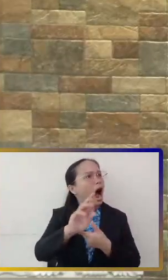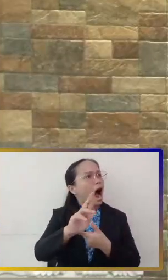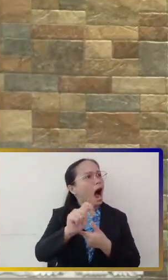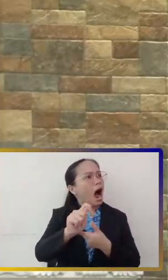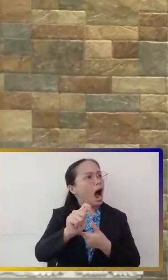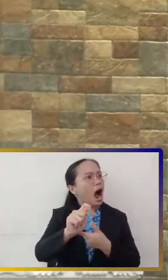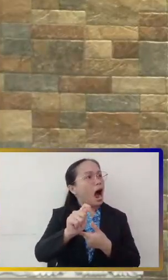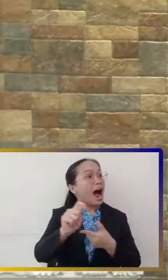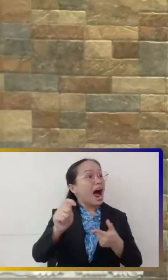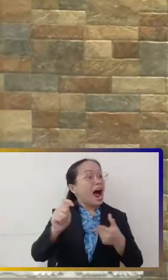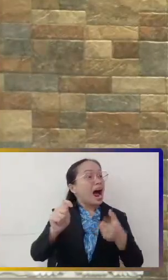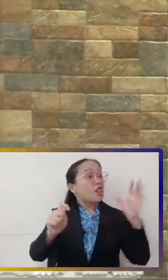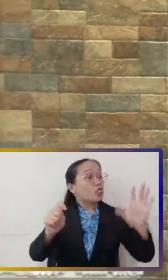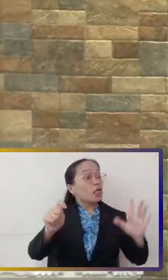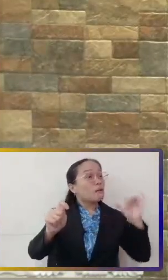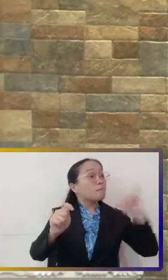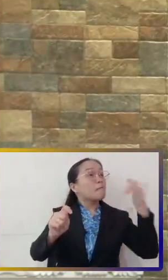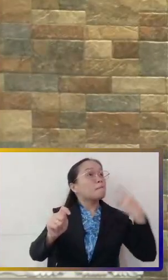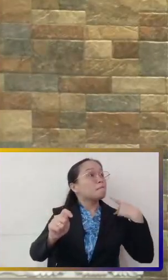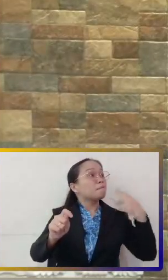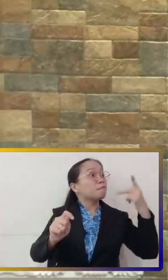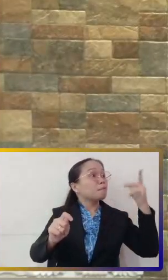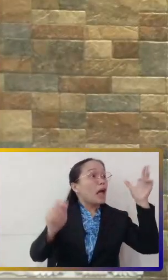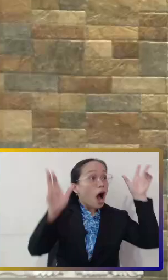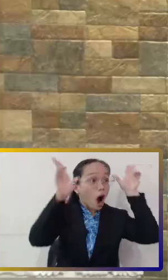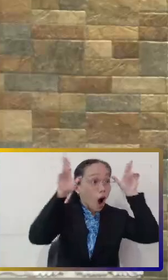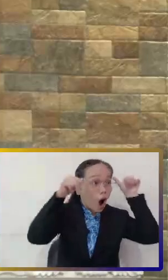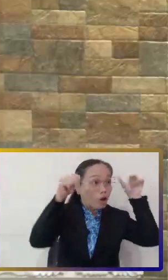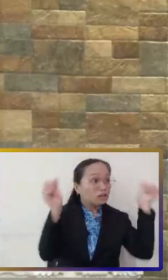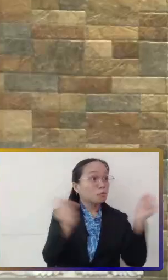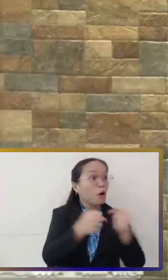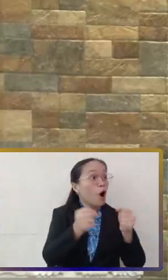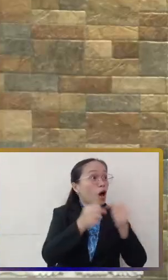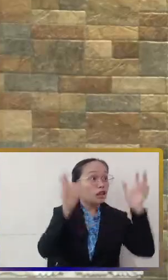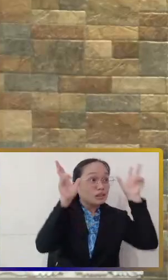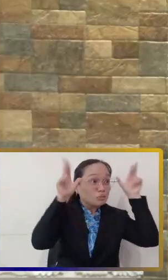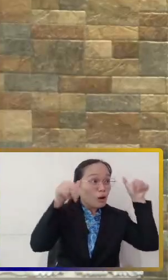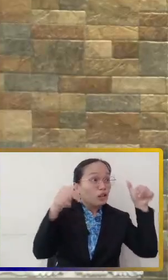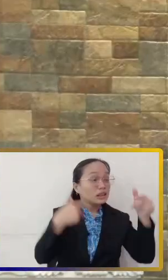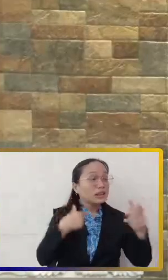ng asno, mga kapatid, at ng oxya.